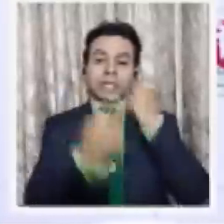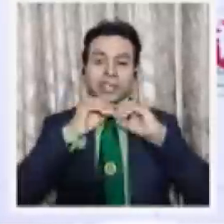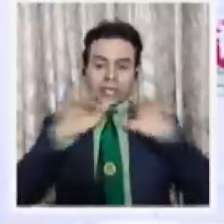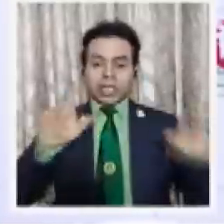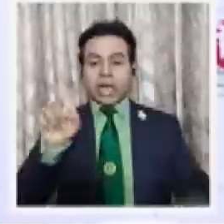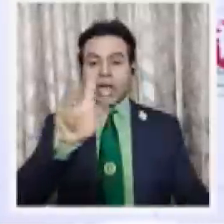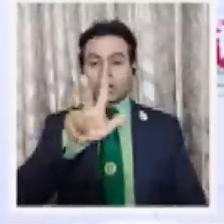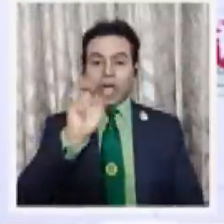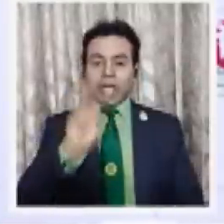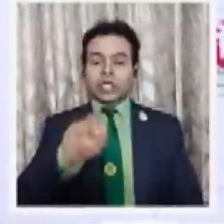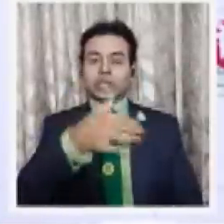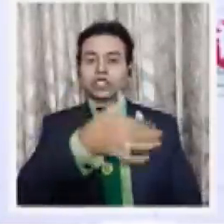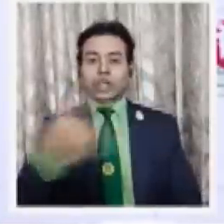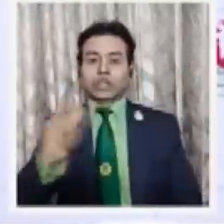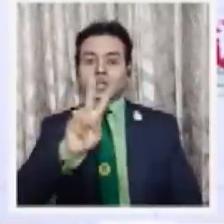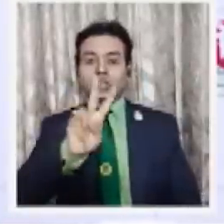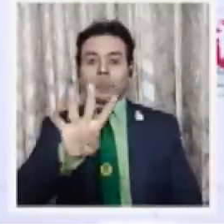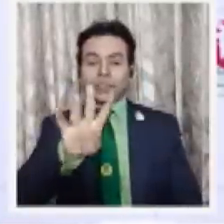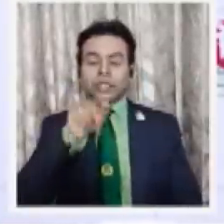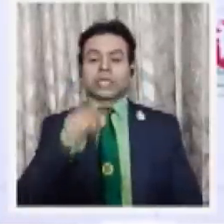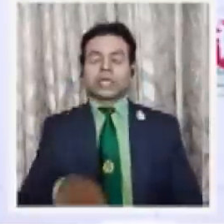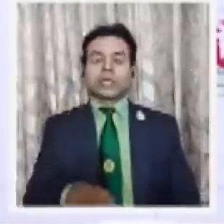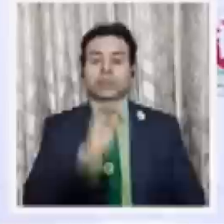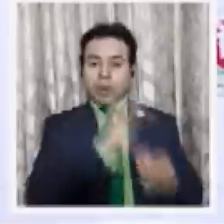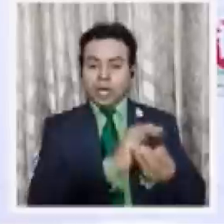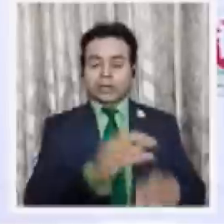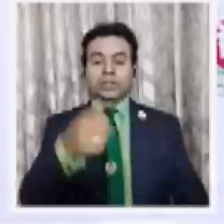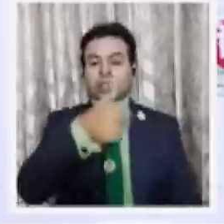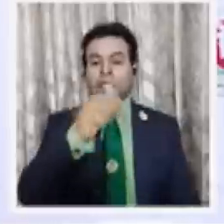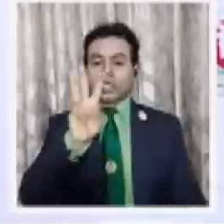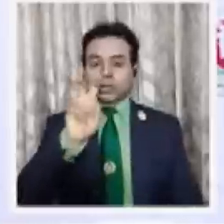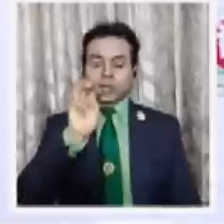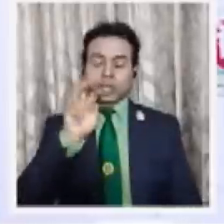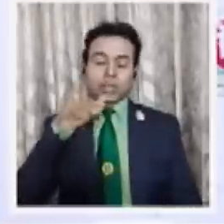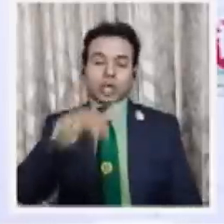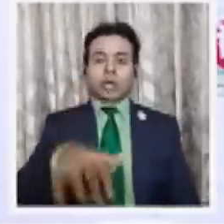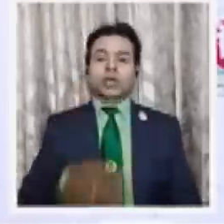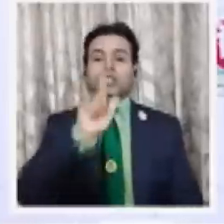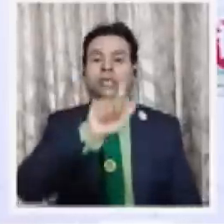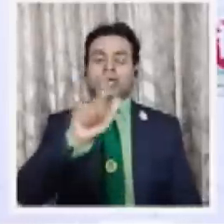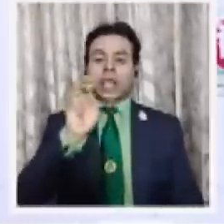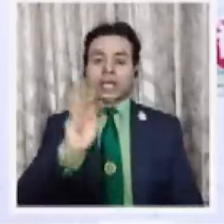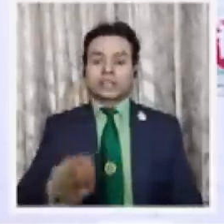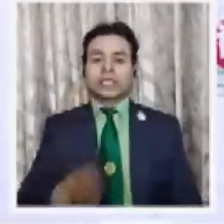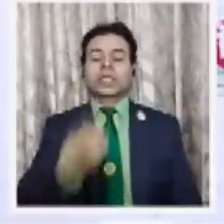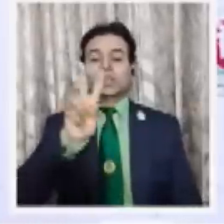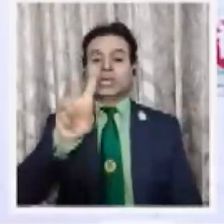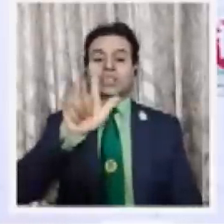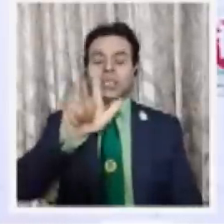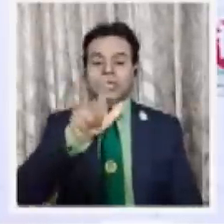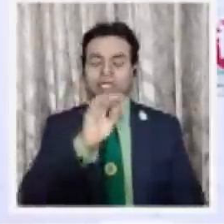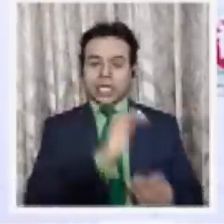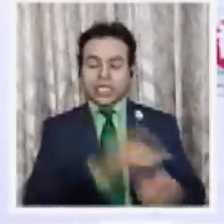10,99,824টি। বিভিন্ন ক্যাটাগরি ও লেভেলের মাস্ক 24 ঘন্টায় বিতরণ হয়েছে